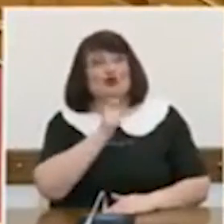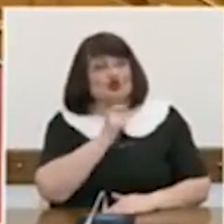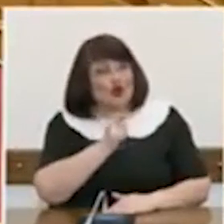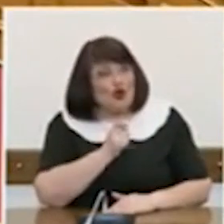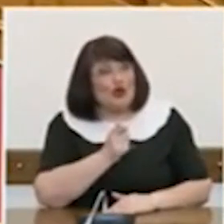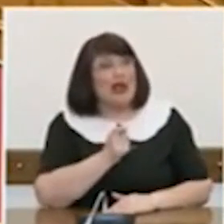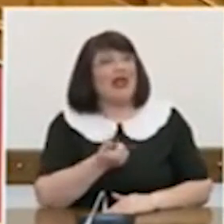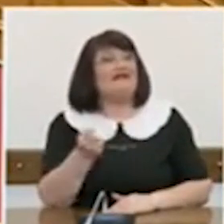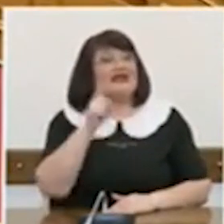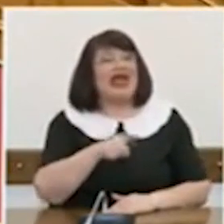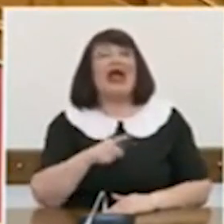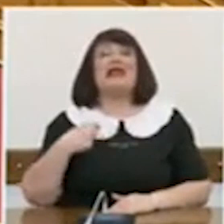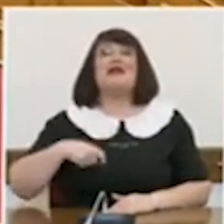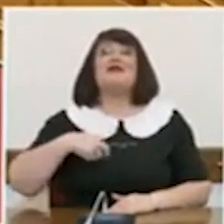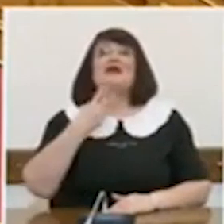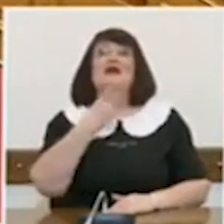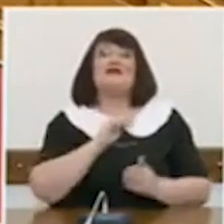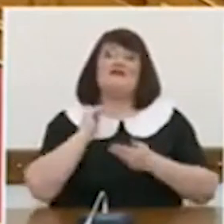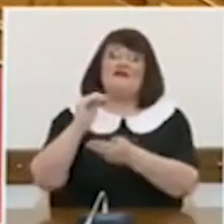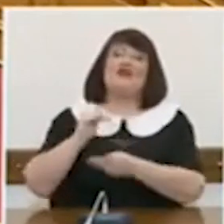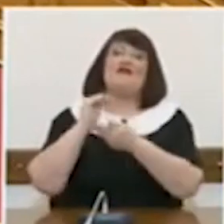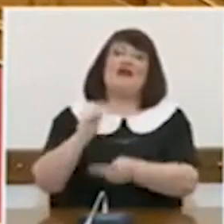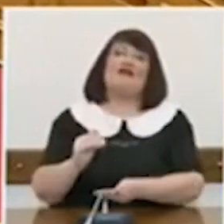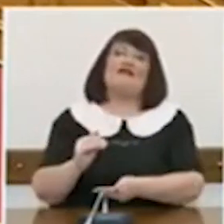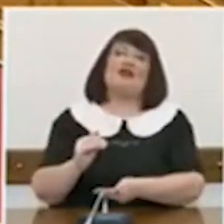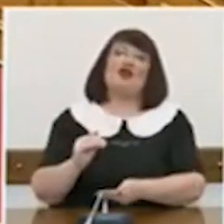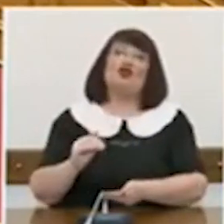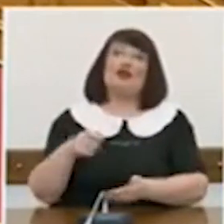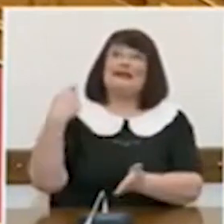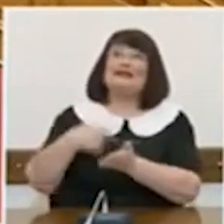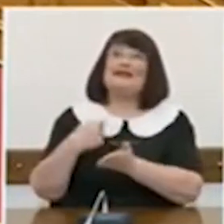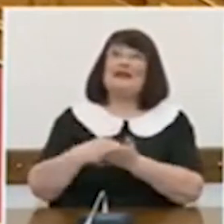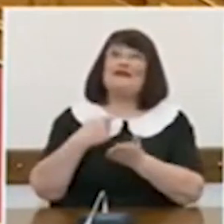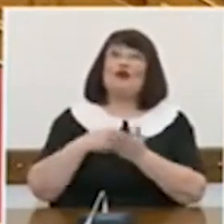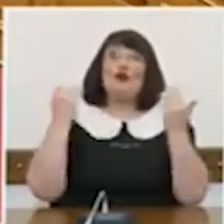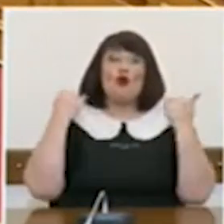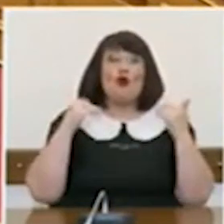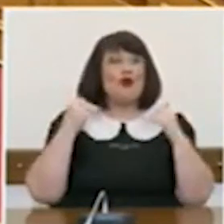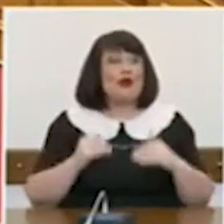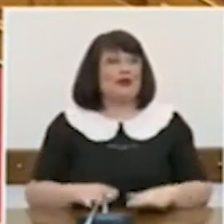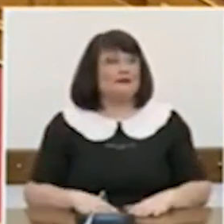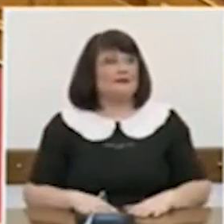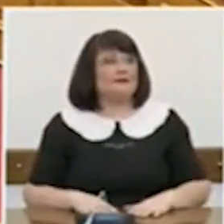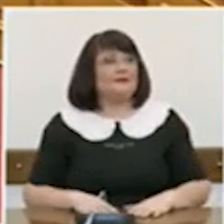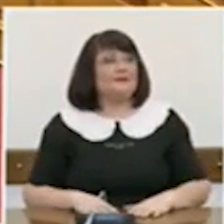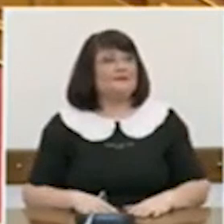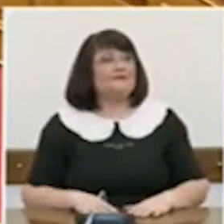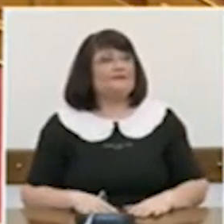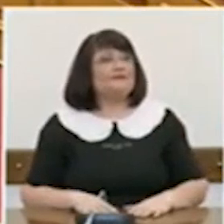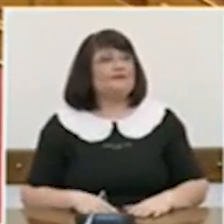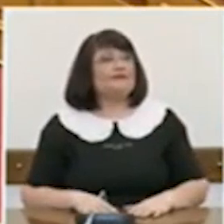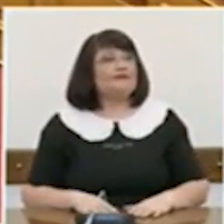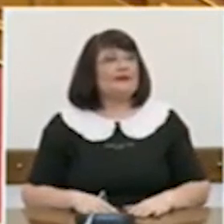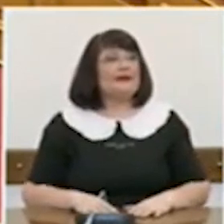σας. Γιατί το βραβεύσατε. Γιατί το βραβεύσατε εσείς. Παρακαλώ στο σώμα η κυβέρνηση, γιατί, κύριε Πρωθυπουργέ, απαντήστε